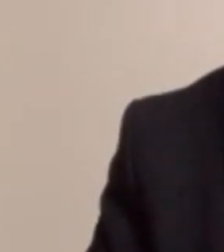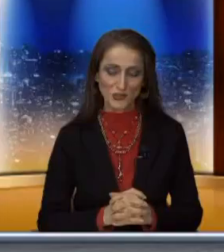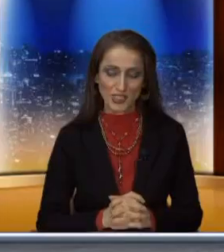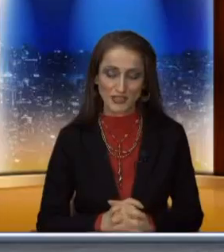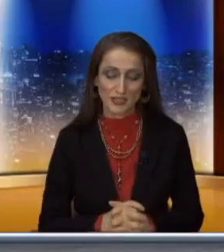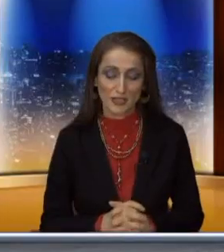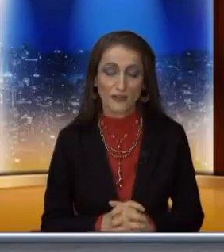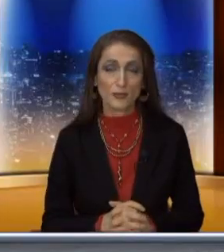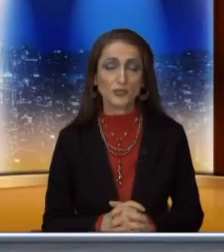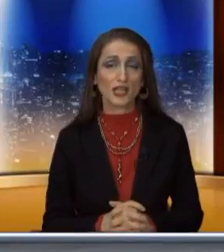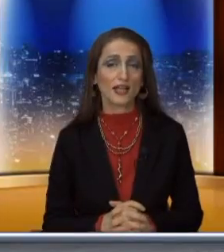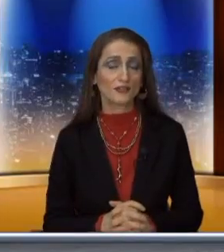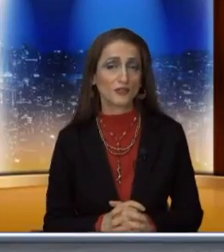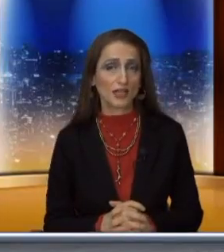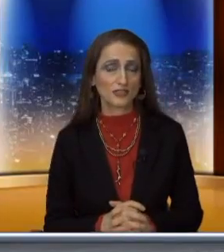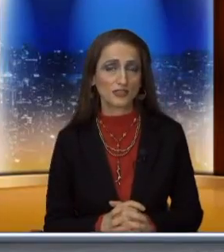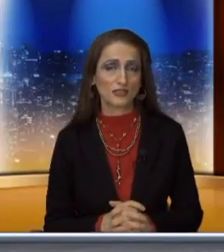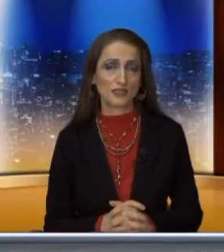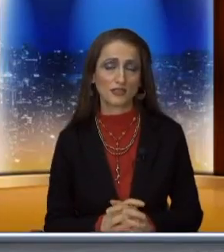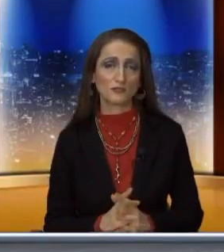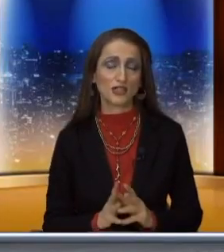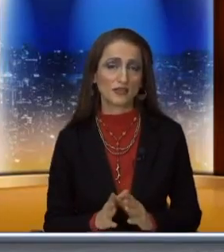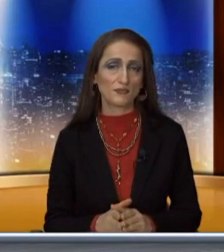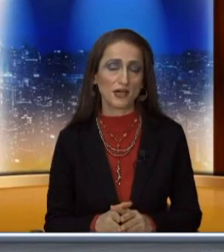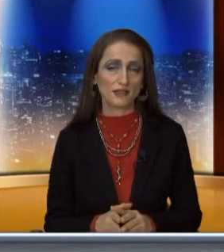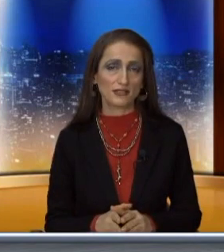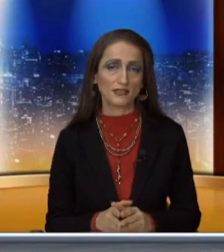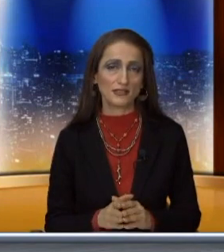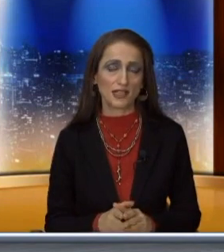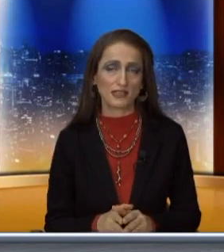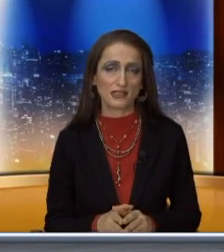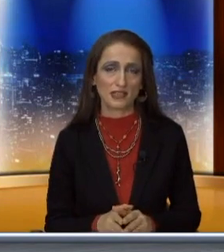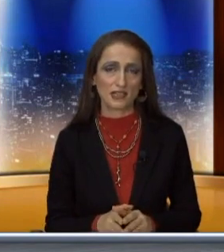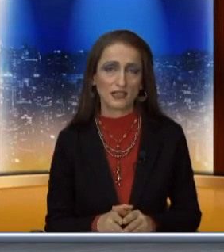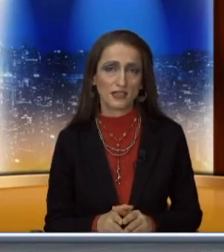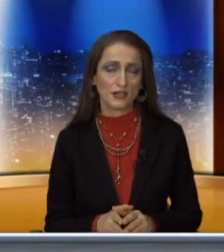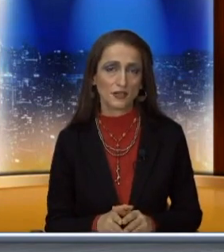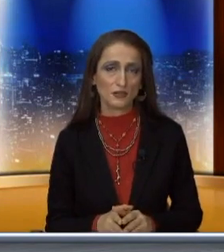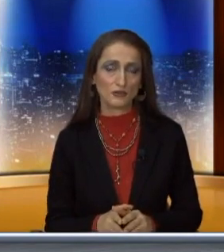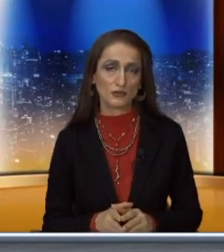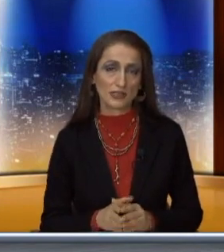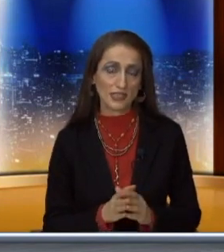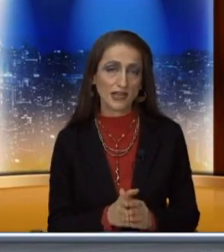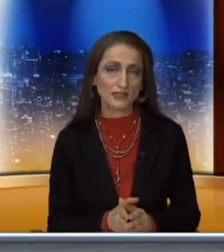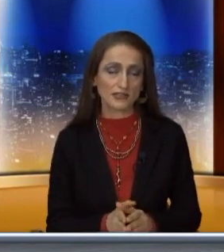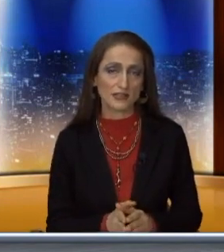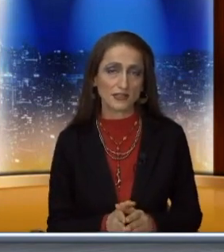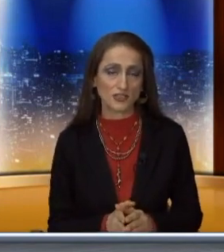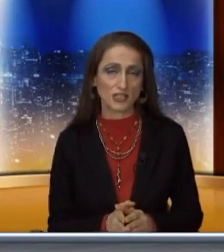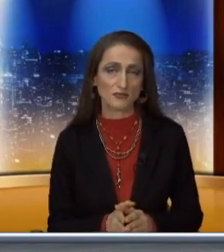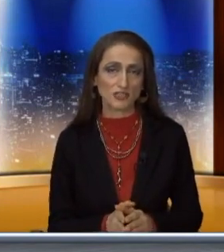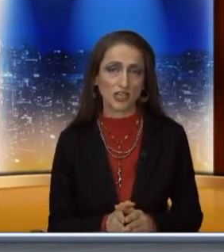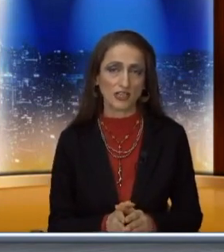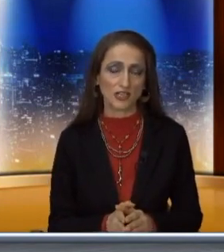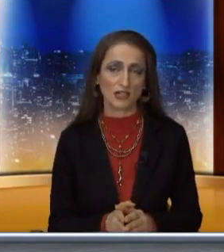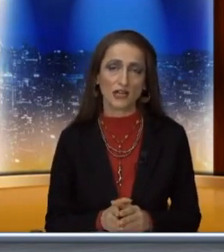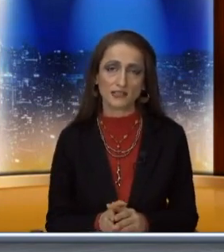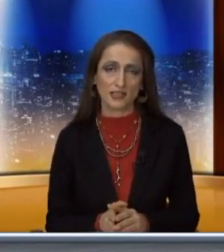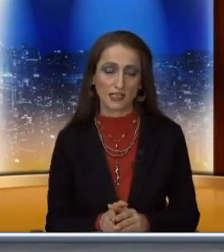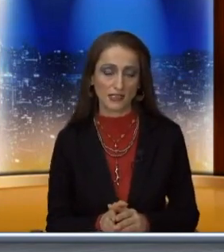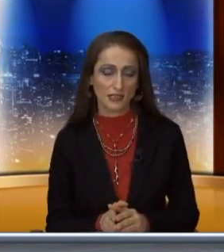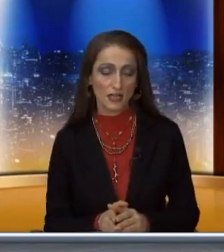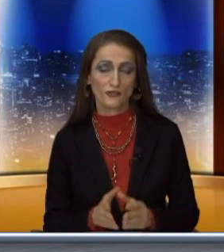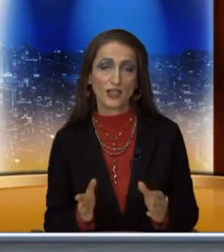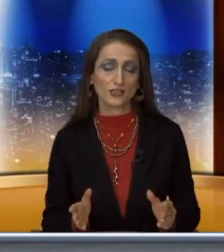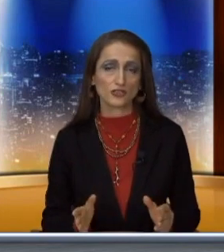الله. أبونا، فأبونا هل تناشد المنظمات الإنسانية أنه تساند هالشكل مشاريع،